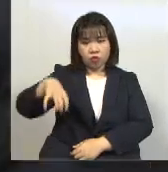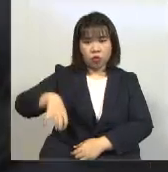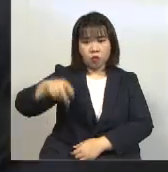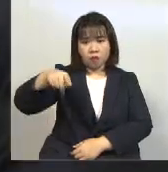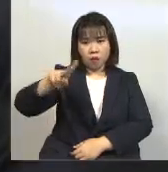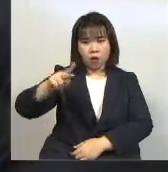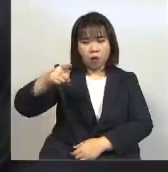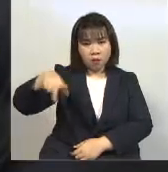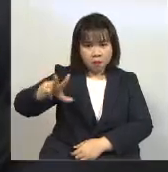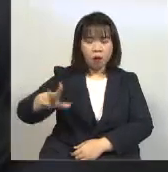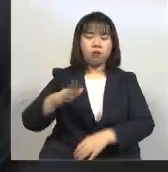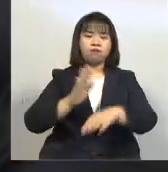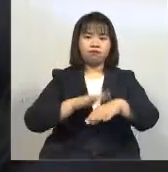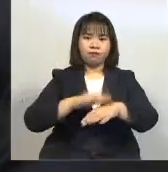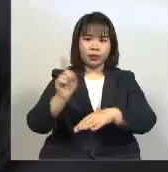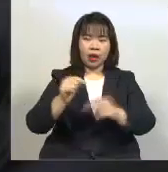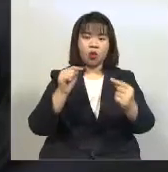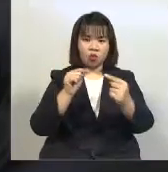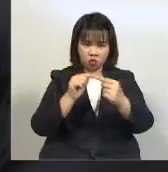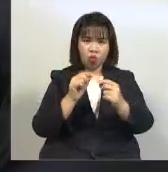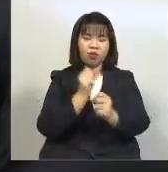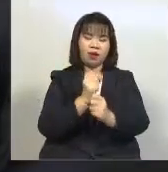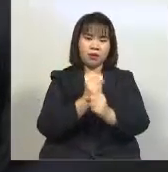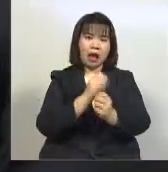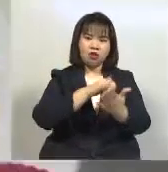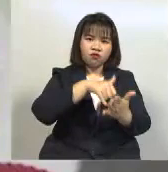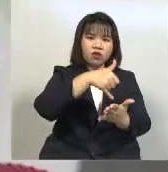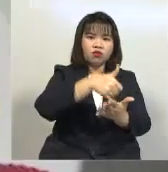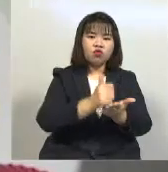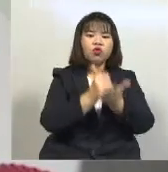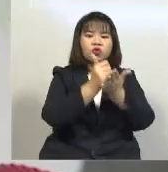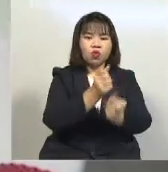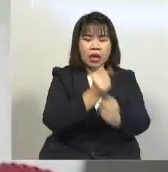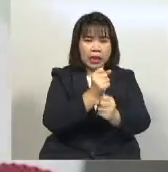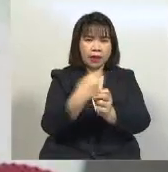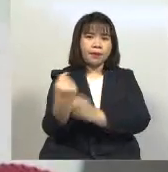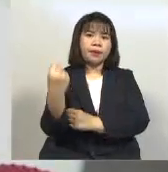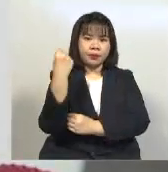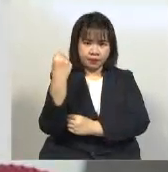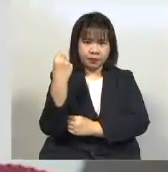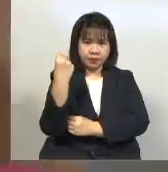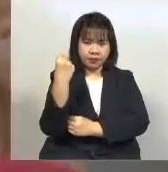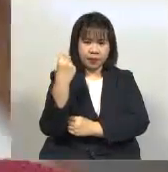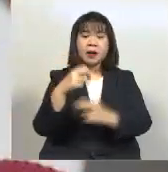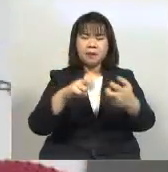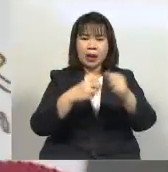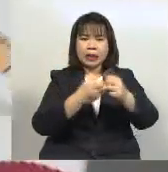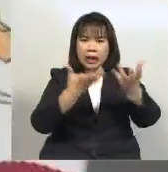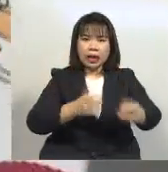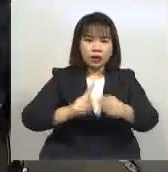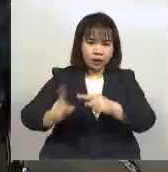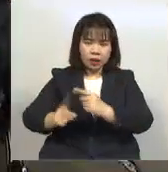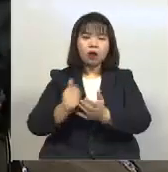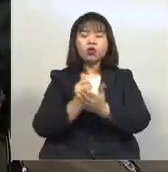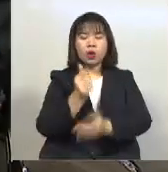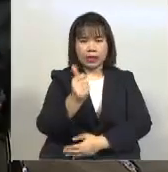ธารณภัยเน้นย้ำเรื่องของความสำคัญการฟื้นฟูที่นำไปสู่การสร้างความเข้มแข็งเพื่อรับมือกับภัยพิบัติโด